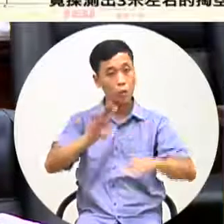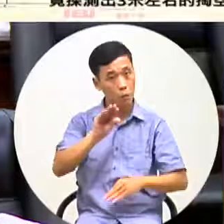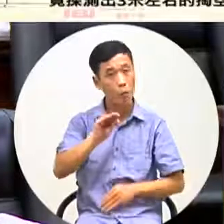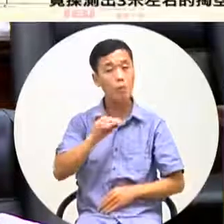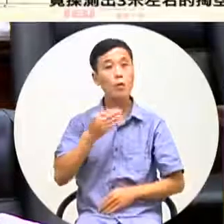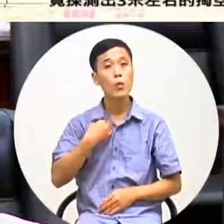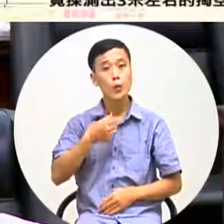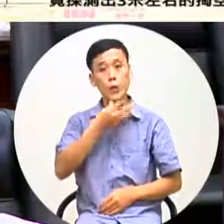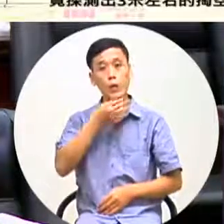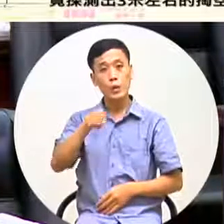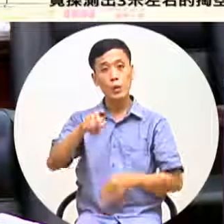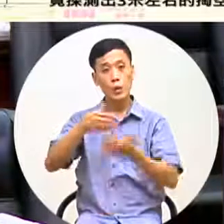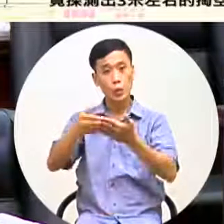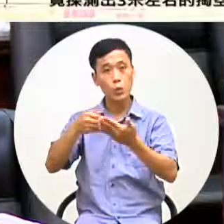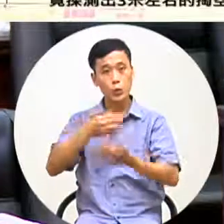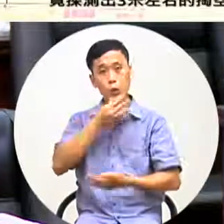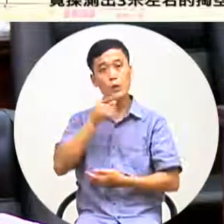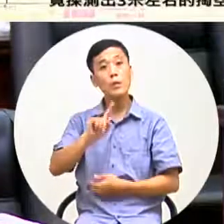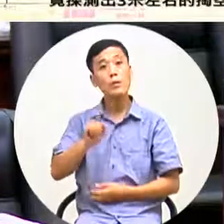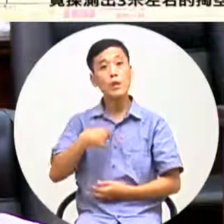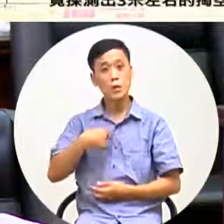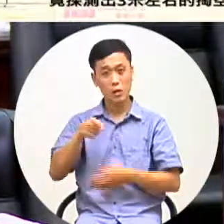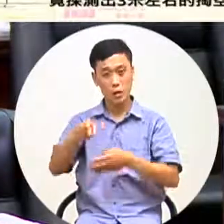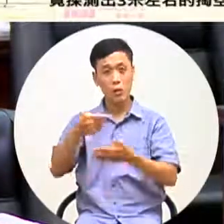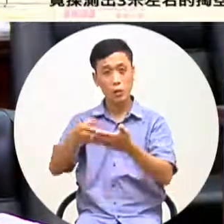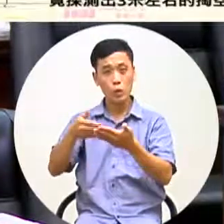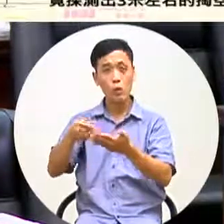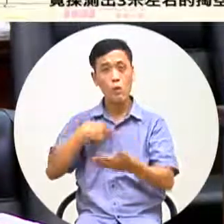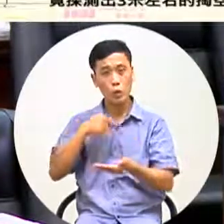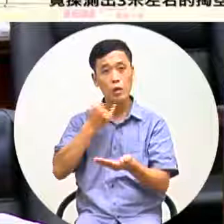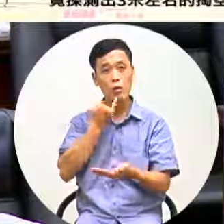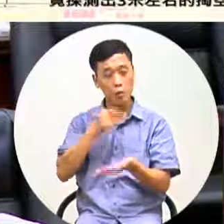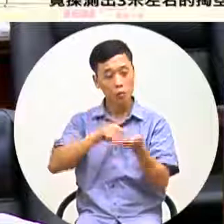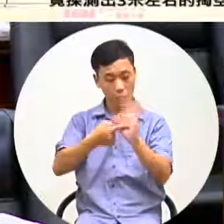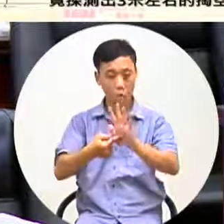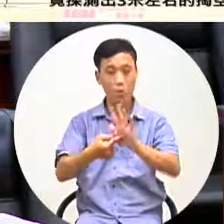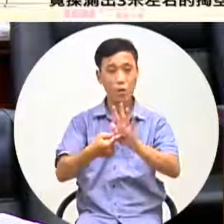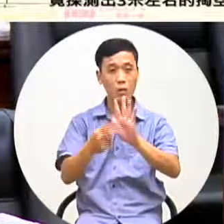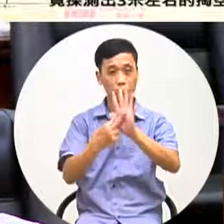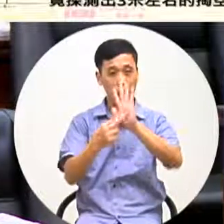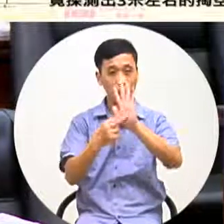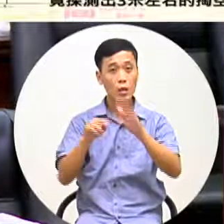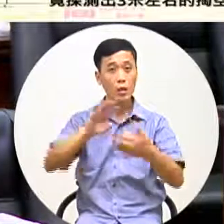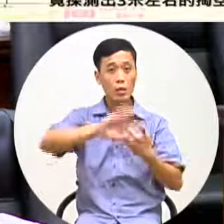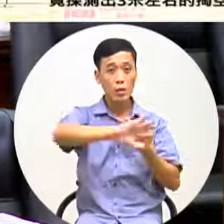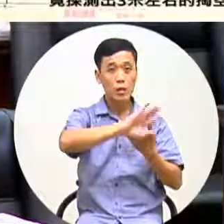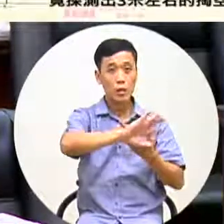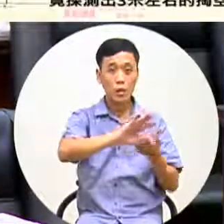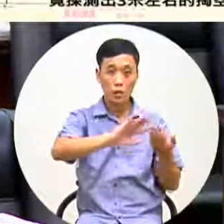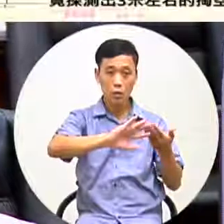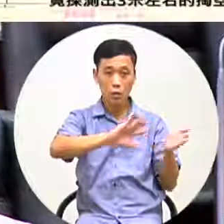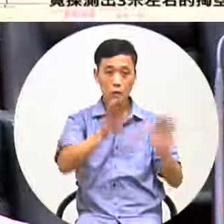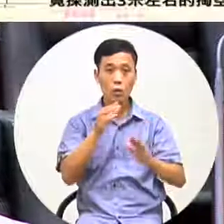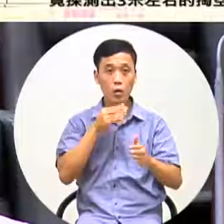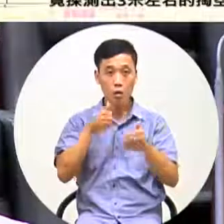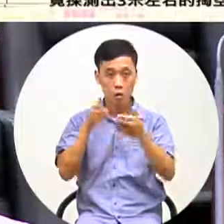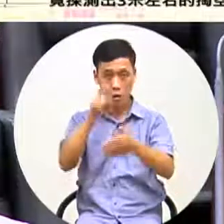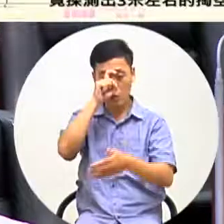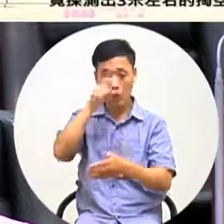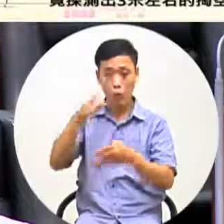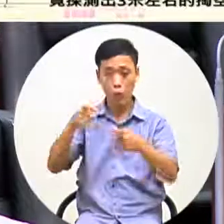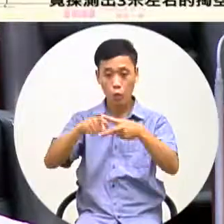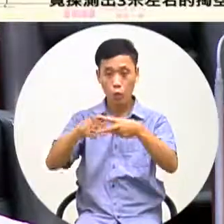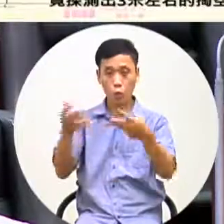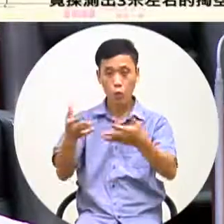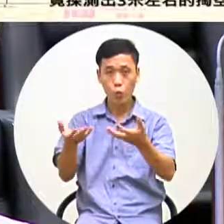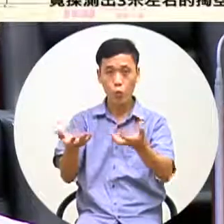张图是我比较可以表达的一张图，其他的部分还是必须要透过公务团队的同仁帮我们去协